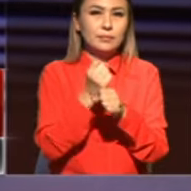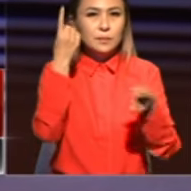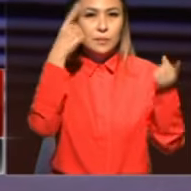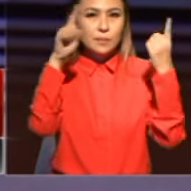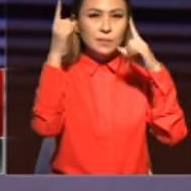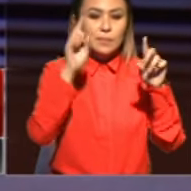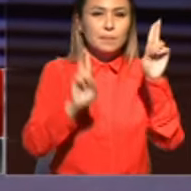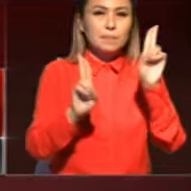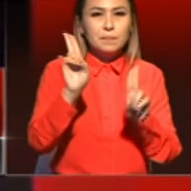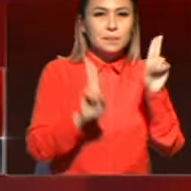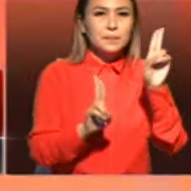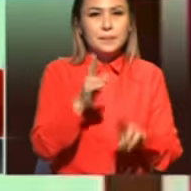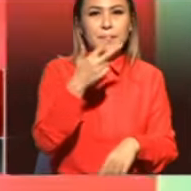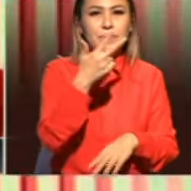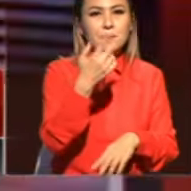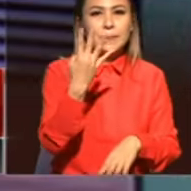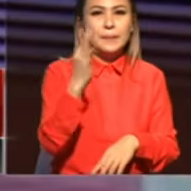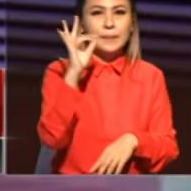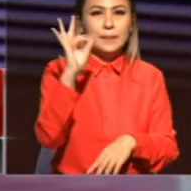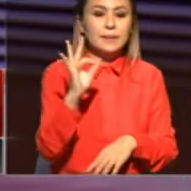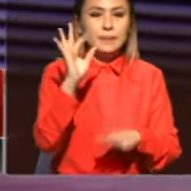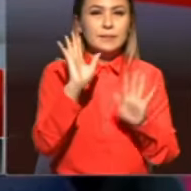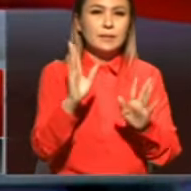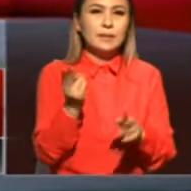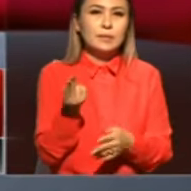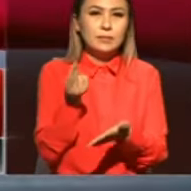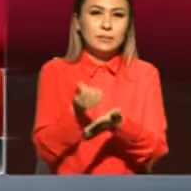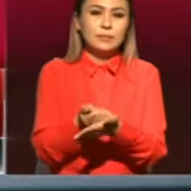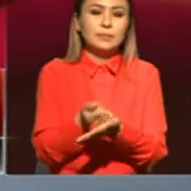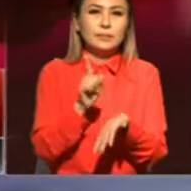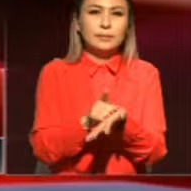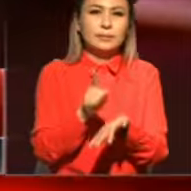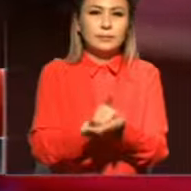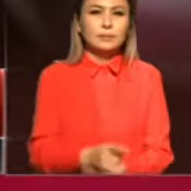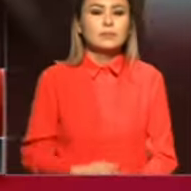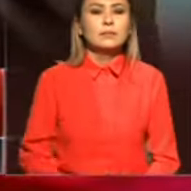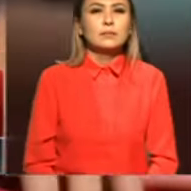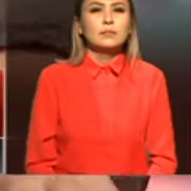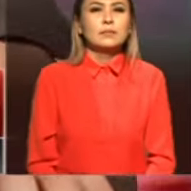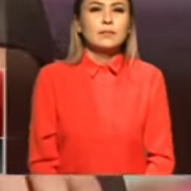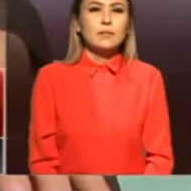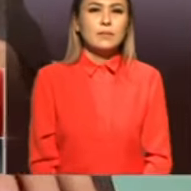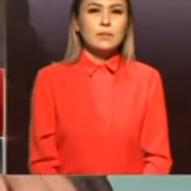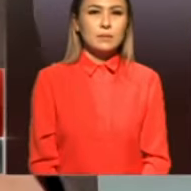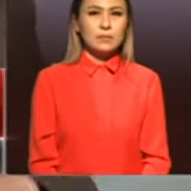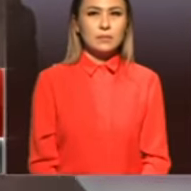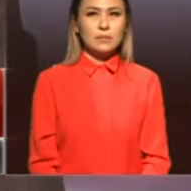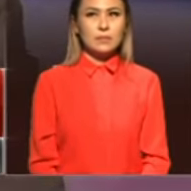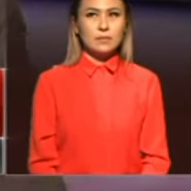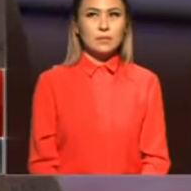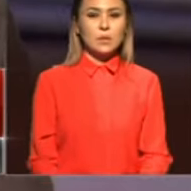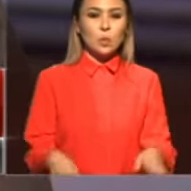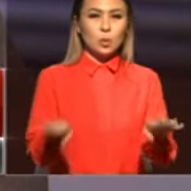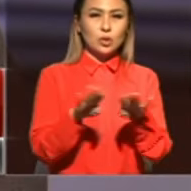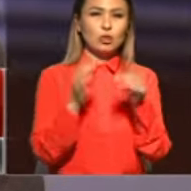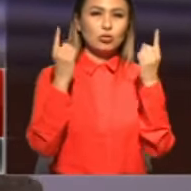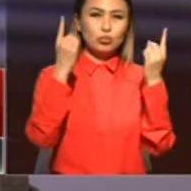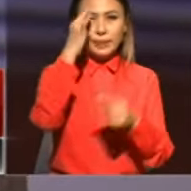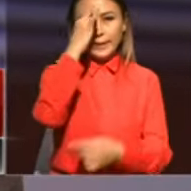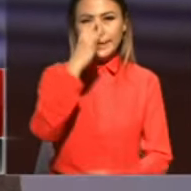бәрін пайдаланып, 3-4% ғана көлемінде салық төлейді. Енді осындай үлкен